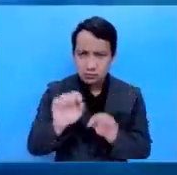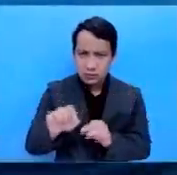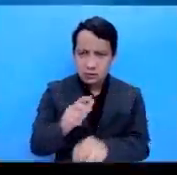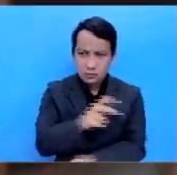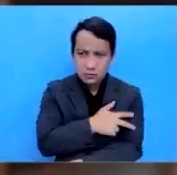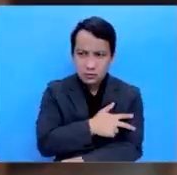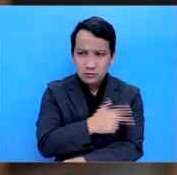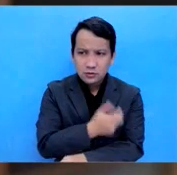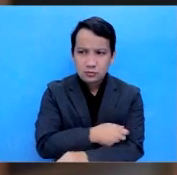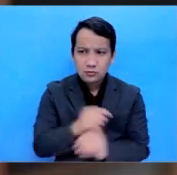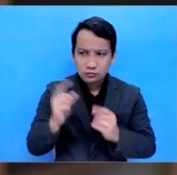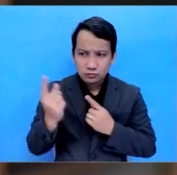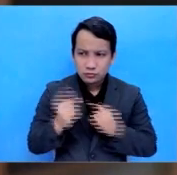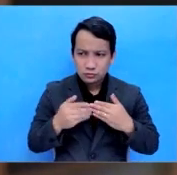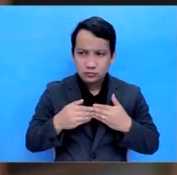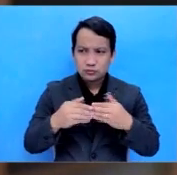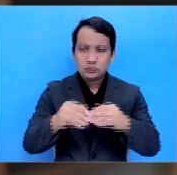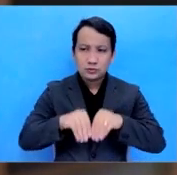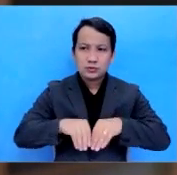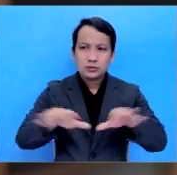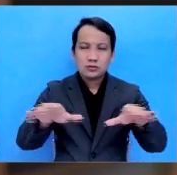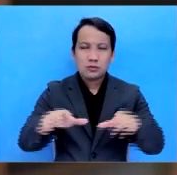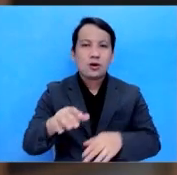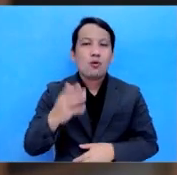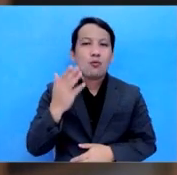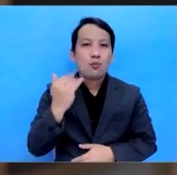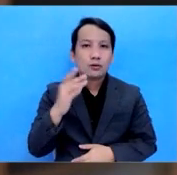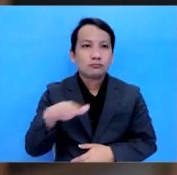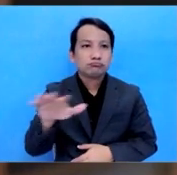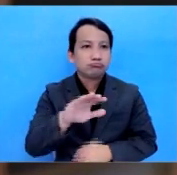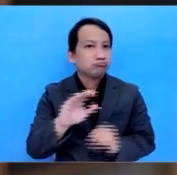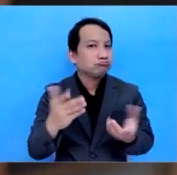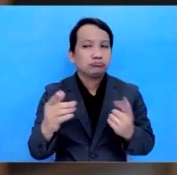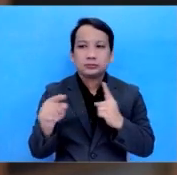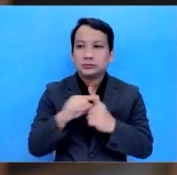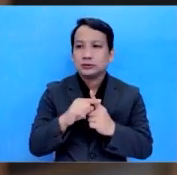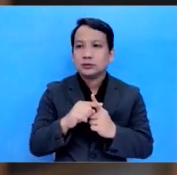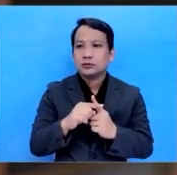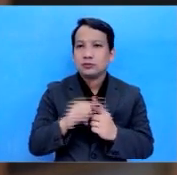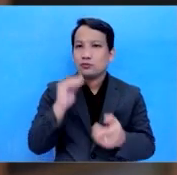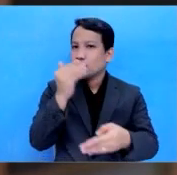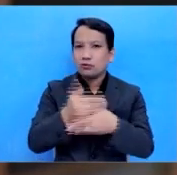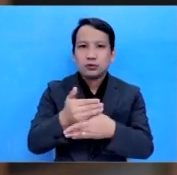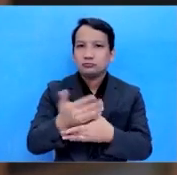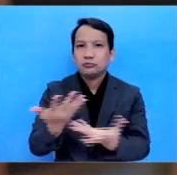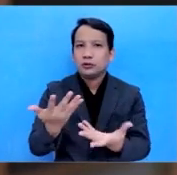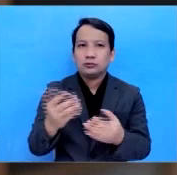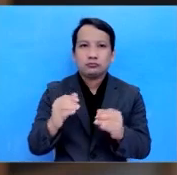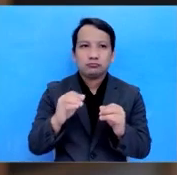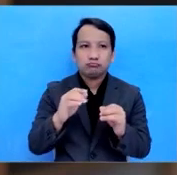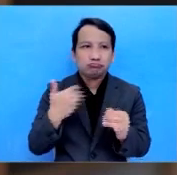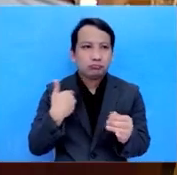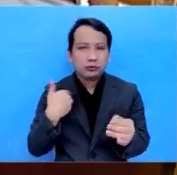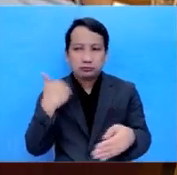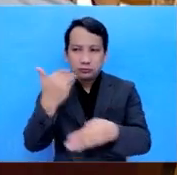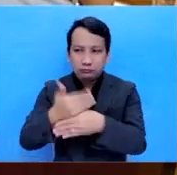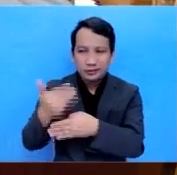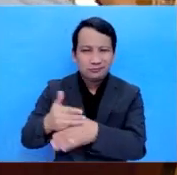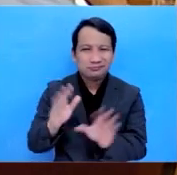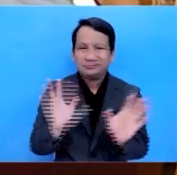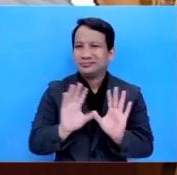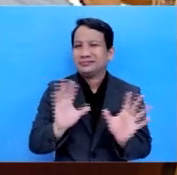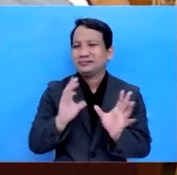rollout at makakatiyak tayo. Wala nang lockdown. At ayaw na namin magkaroon ng lockdown.